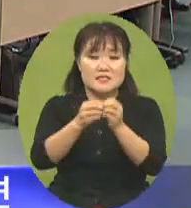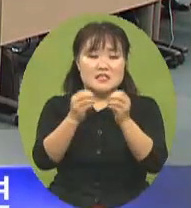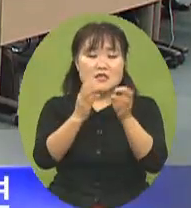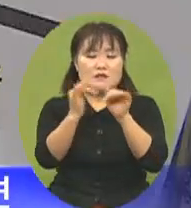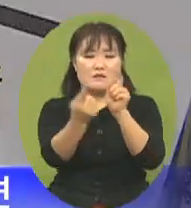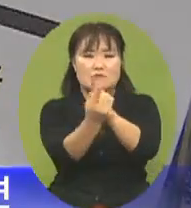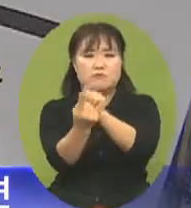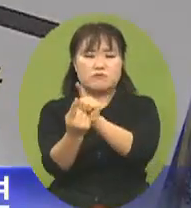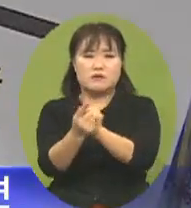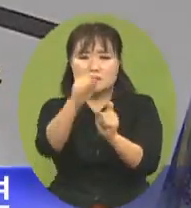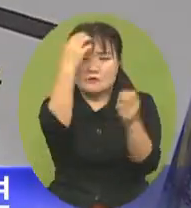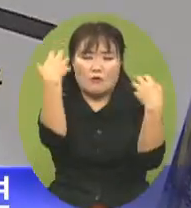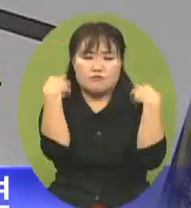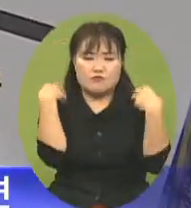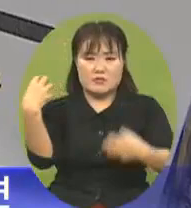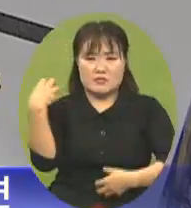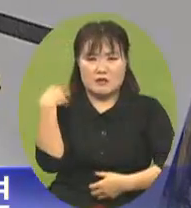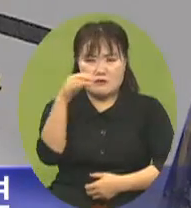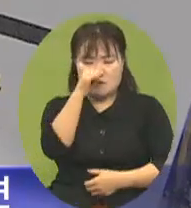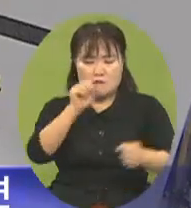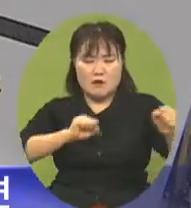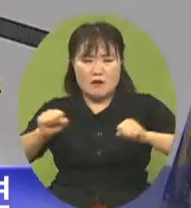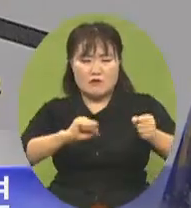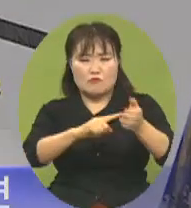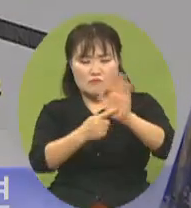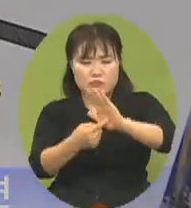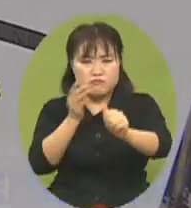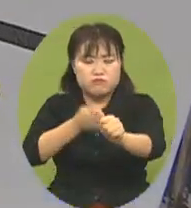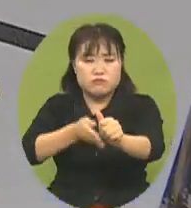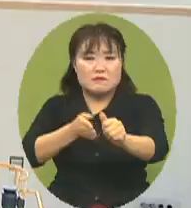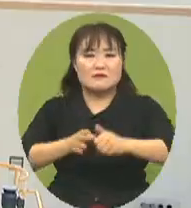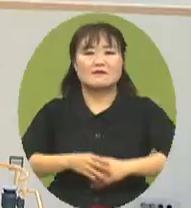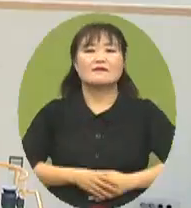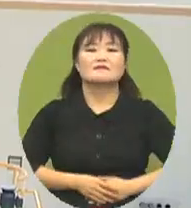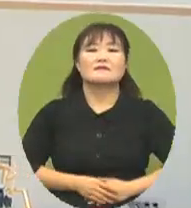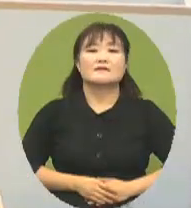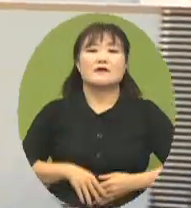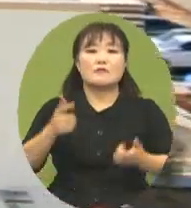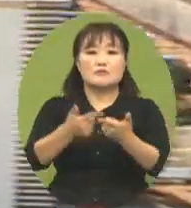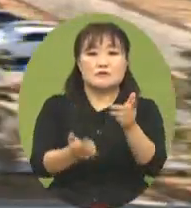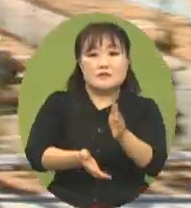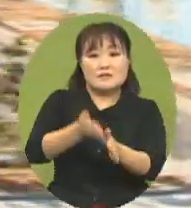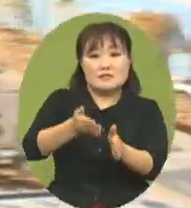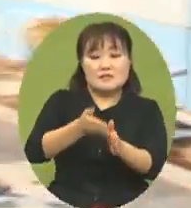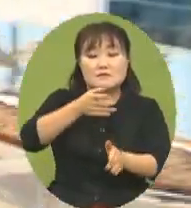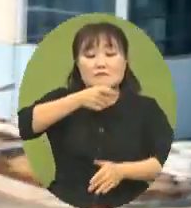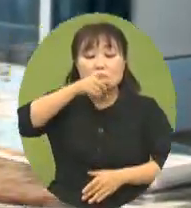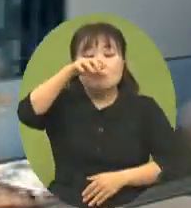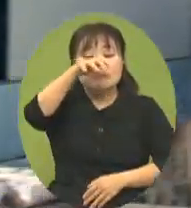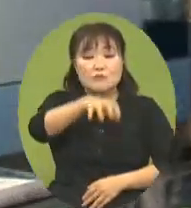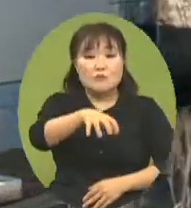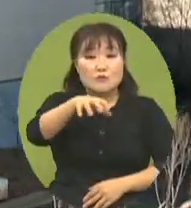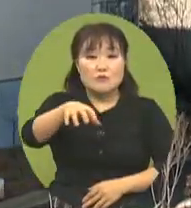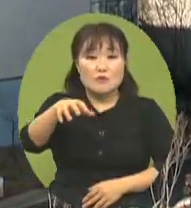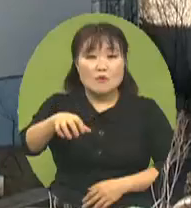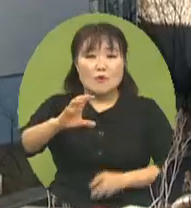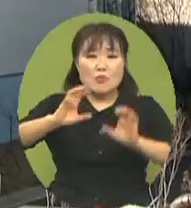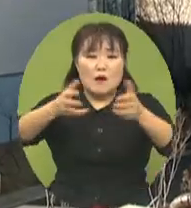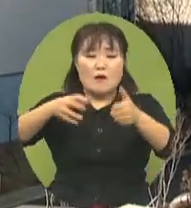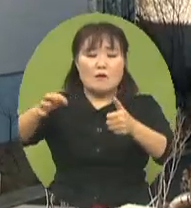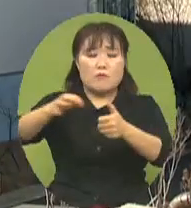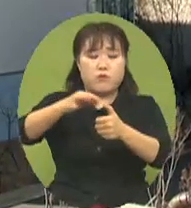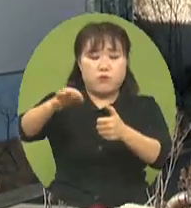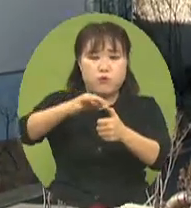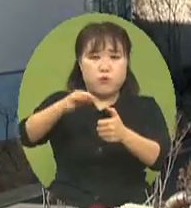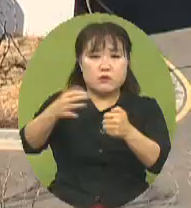기자회견을 열고 정부의 책임 있는 자세를 촉구했습니다. 부산시는 해수담수화 시설이